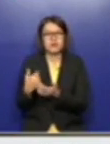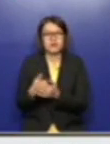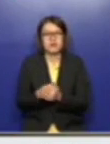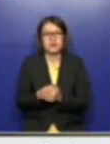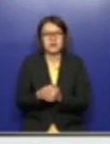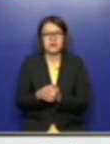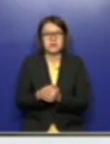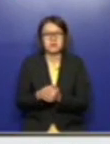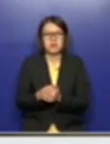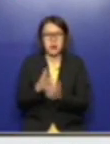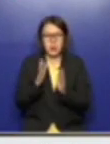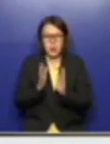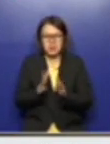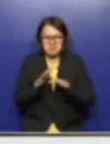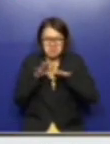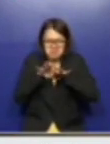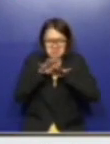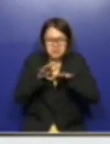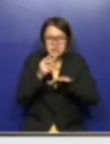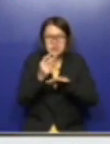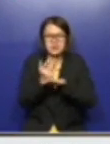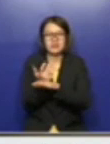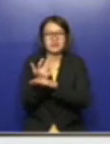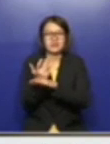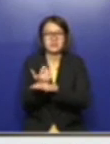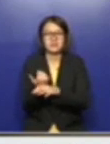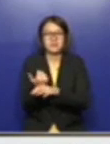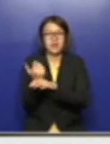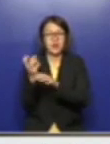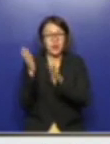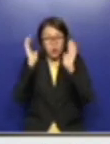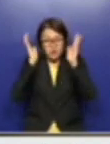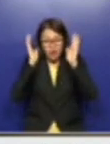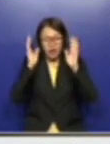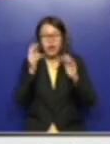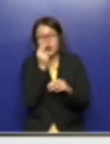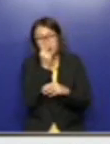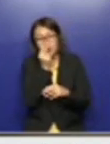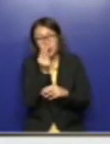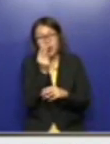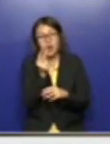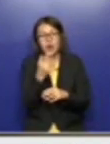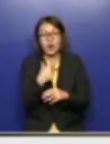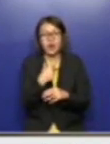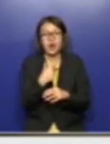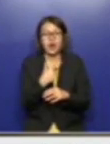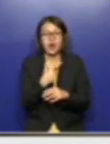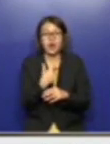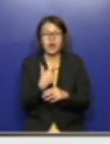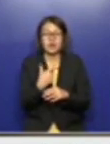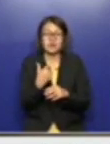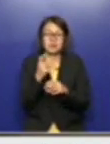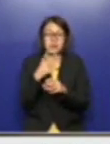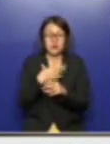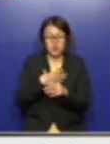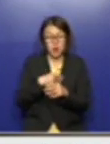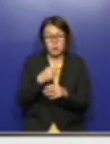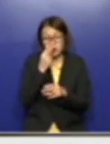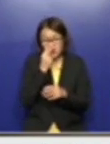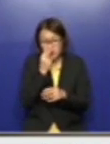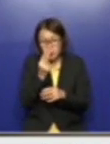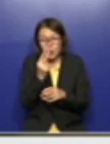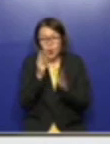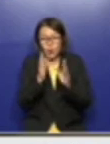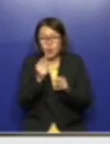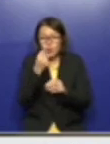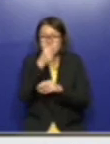ท่านประธานครับเวลาโฆษณาเขาขายนาทีละแสนเนี่ยมันก็ต้องดูใช่ไหมครับว่าคนดูละครตบจูบเนี่ยเฉลี่ยนาทีละแสนคนดู10ล้าน